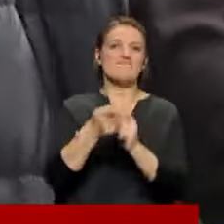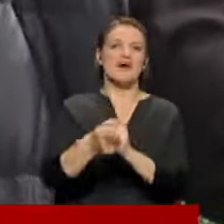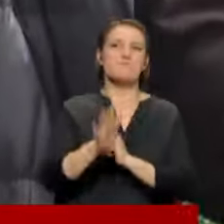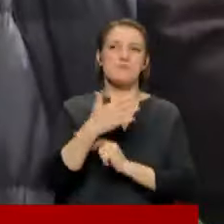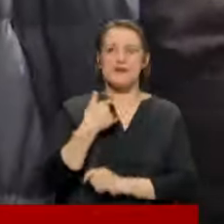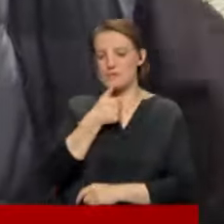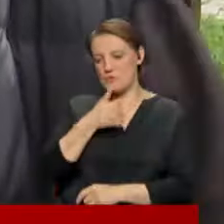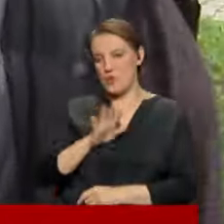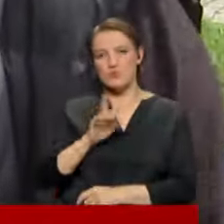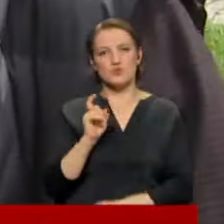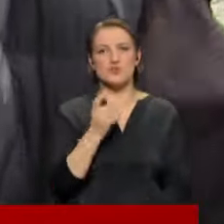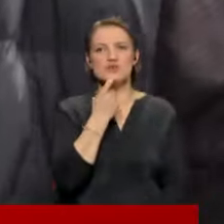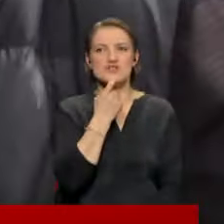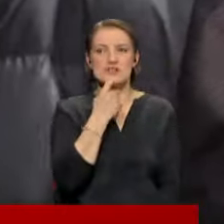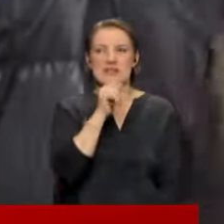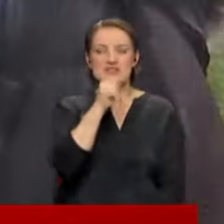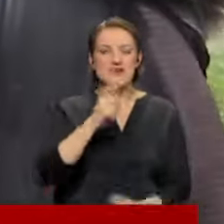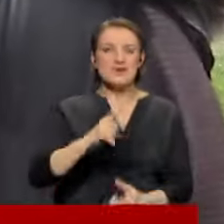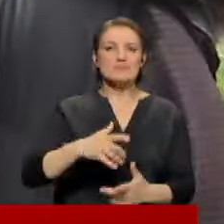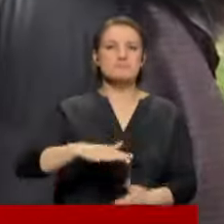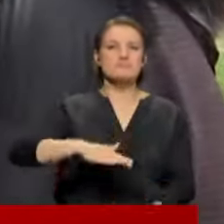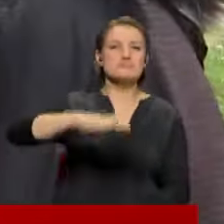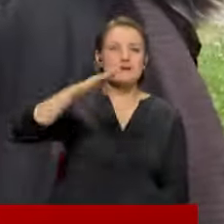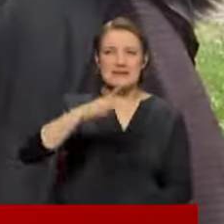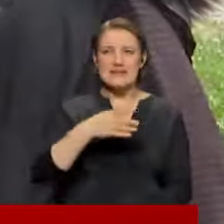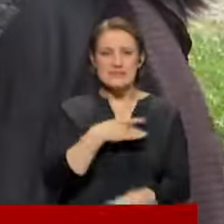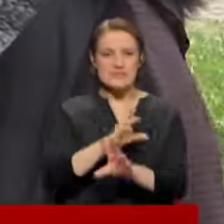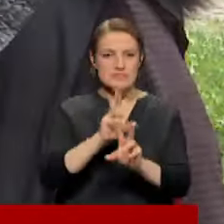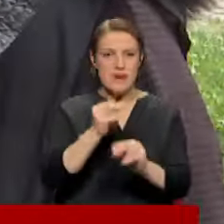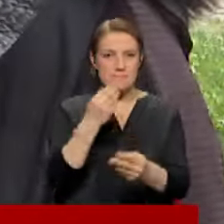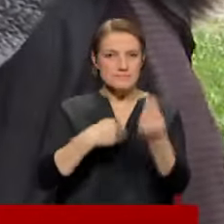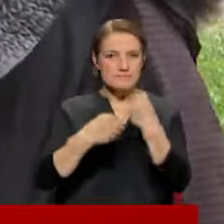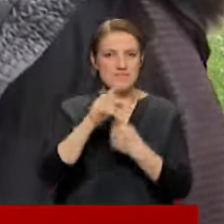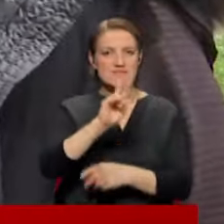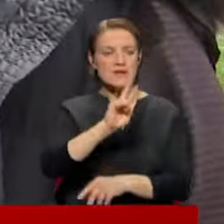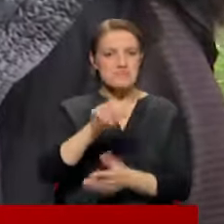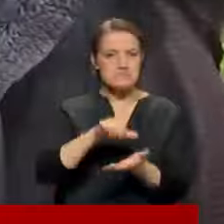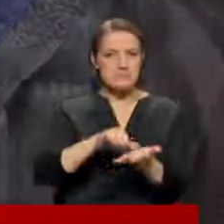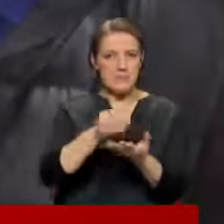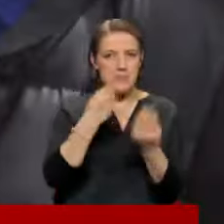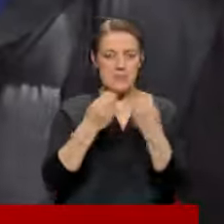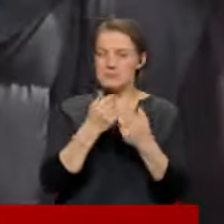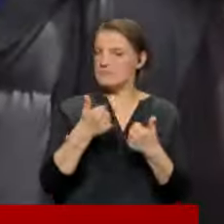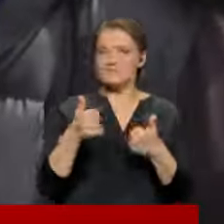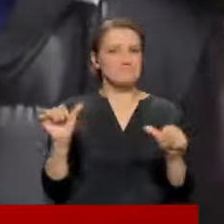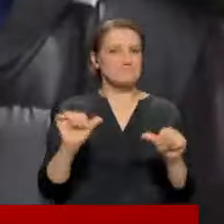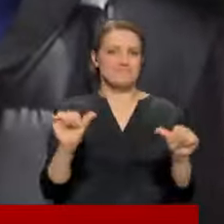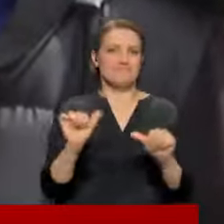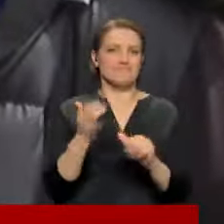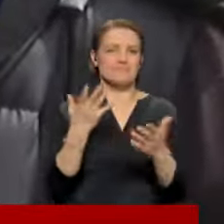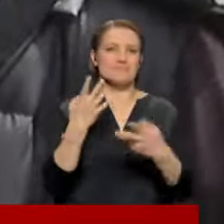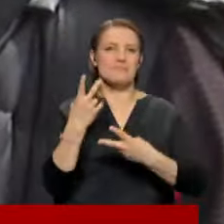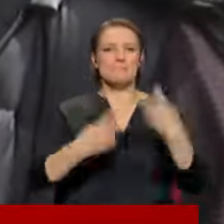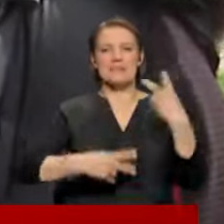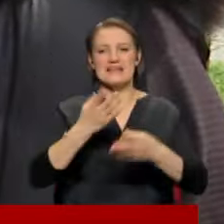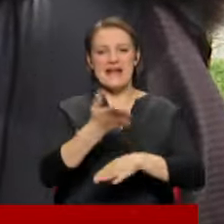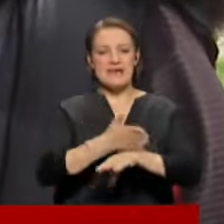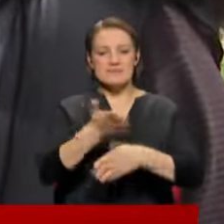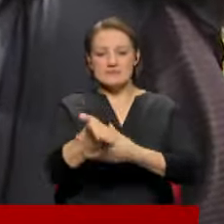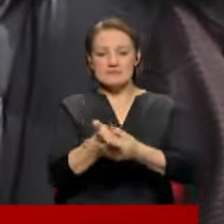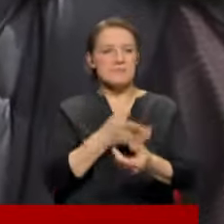oğlum 9 yaşında hiç gelişmemiş dengeli besleyebilen bazen ekmek arası